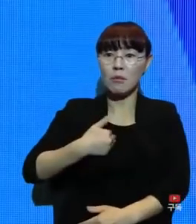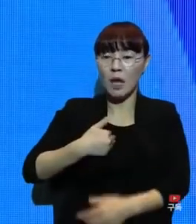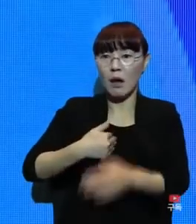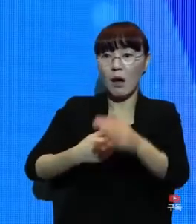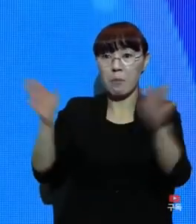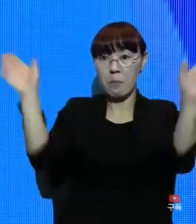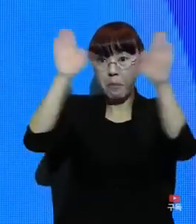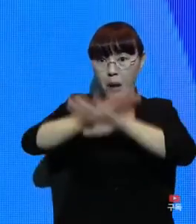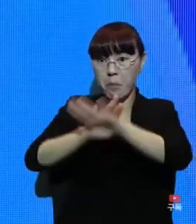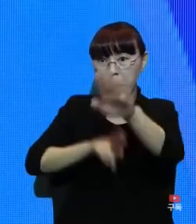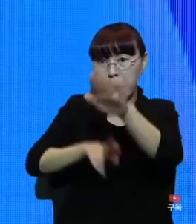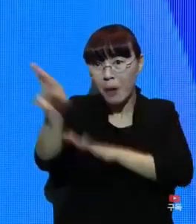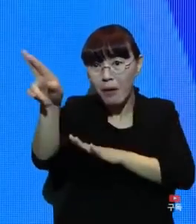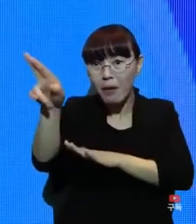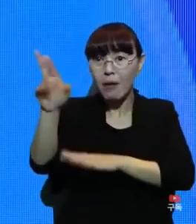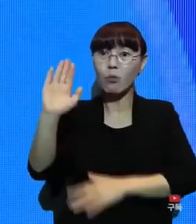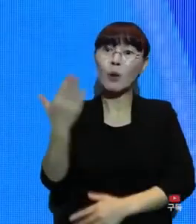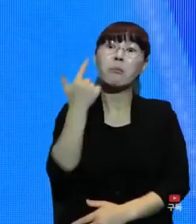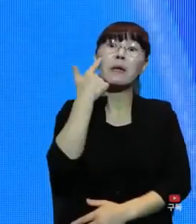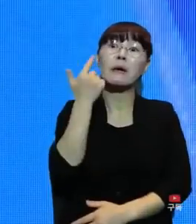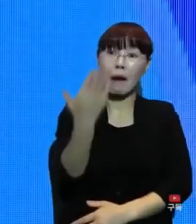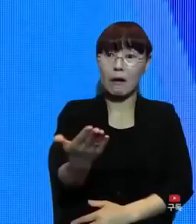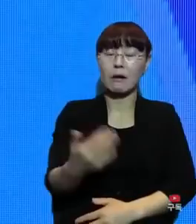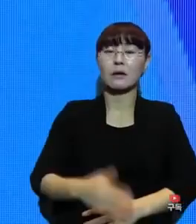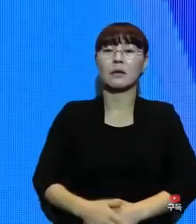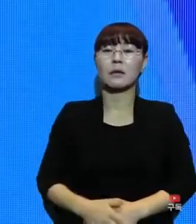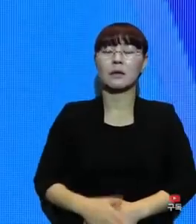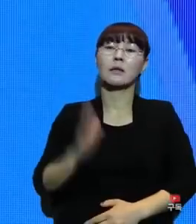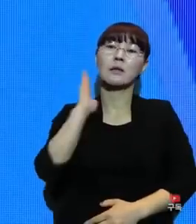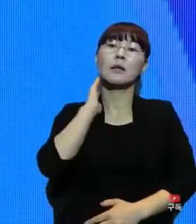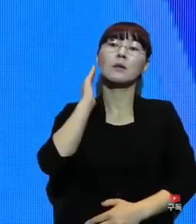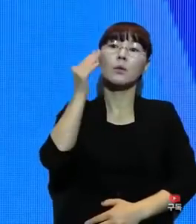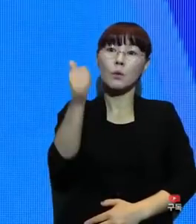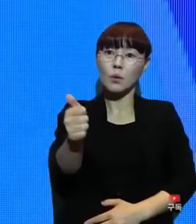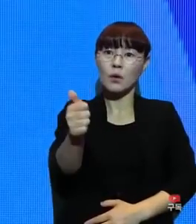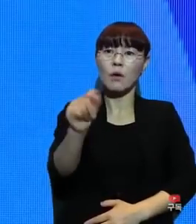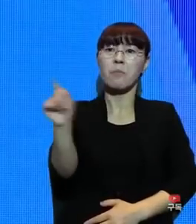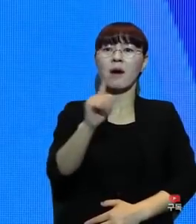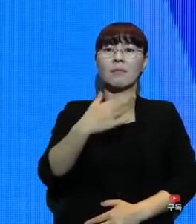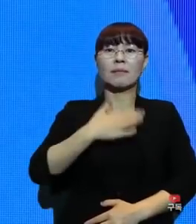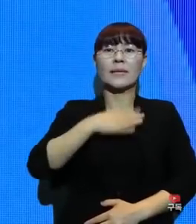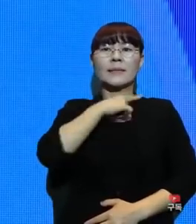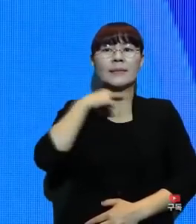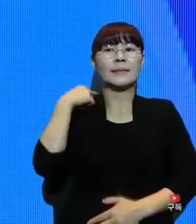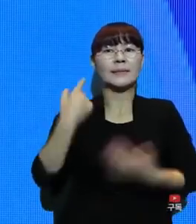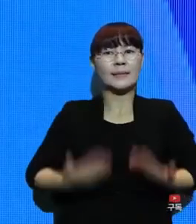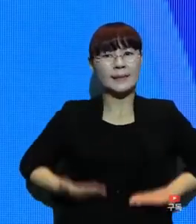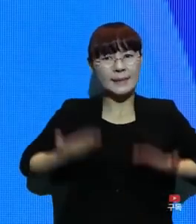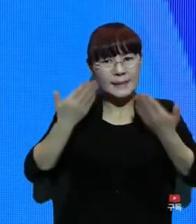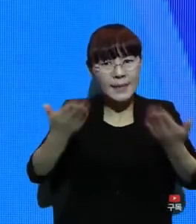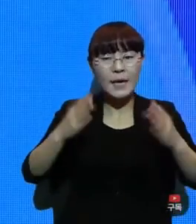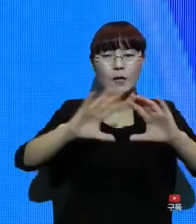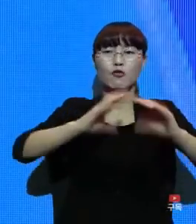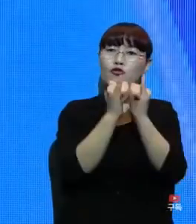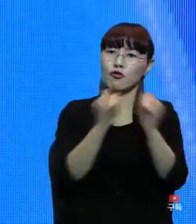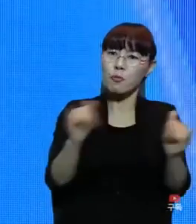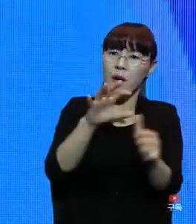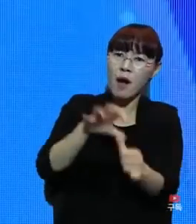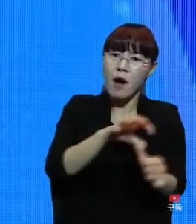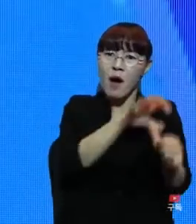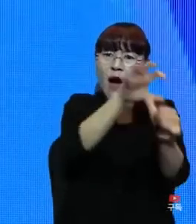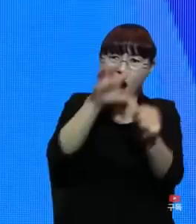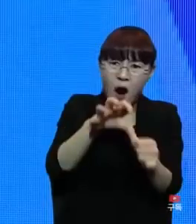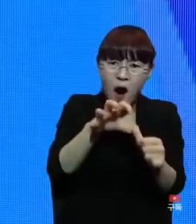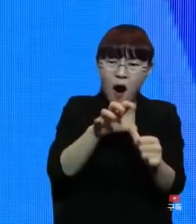주 했읍니다 이런 되겠습니까 대통령이라면 목숨걸고 국민 지키고 가시덤불